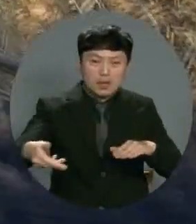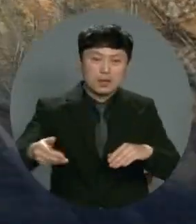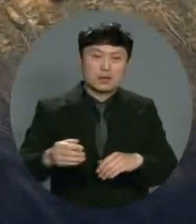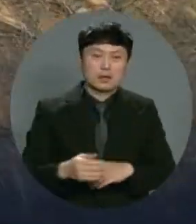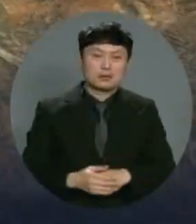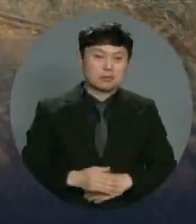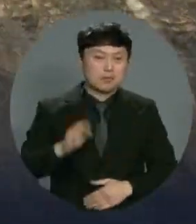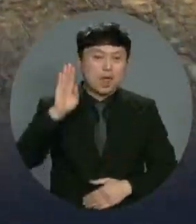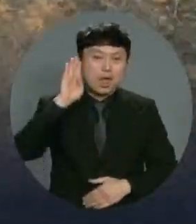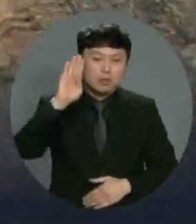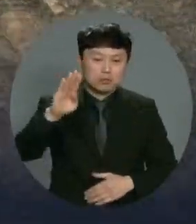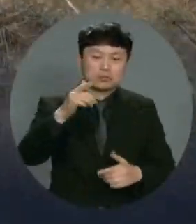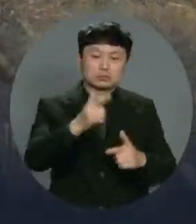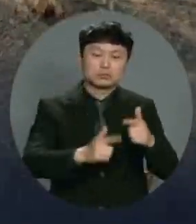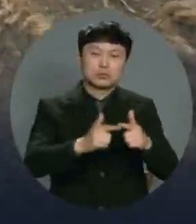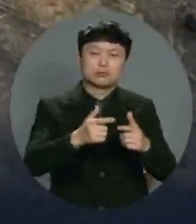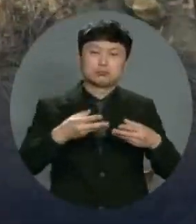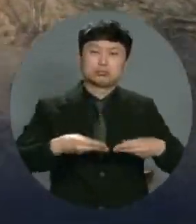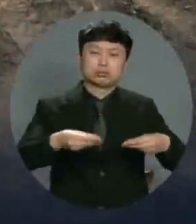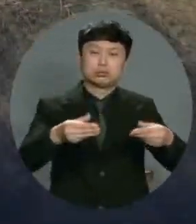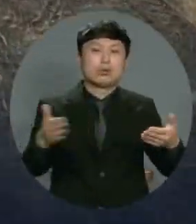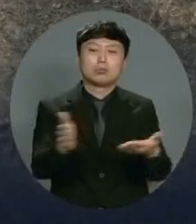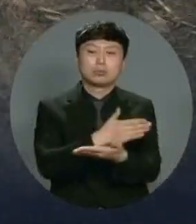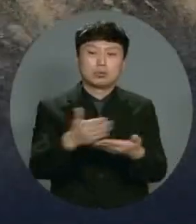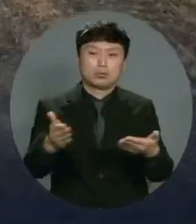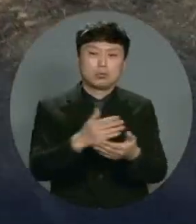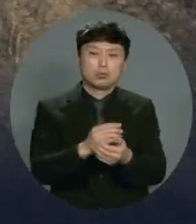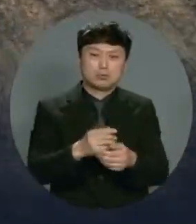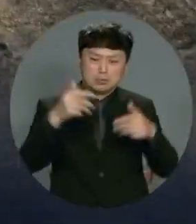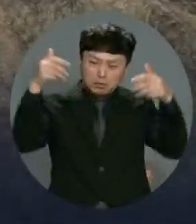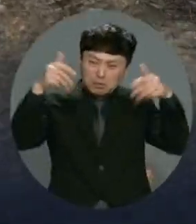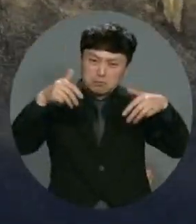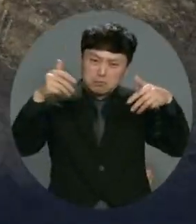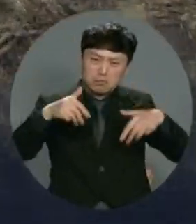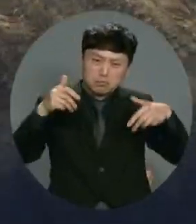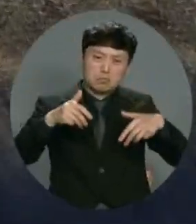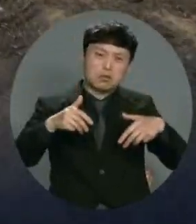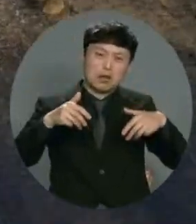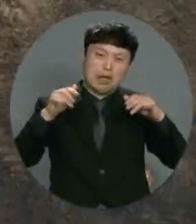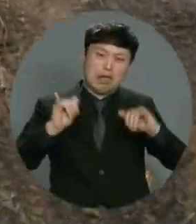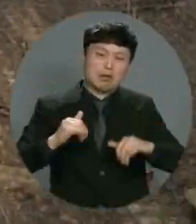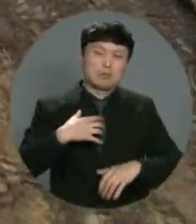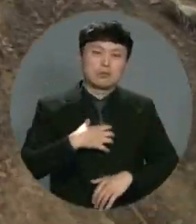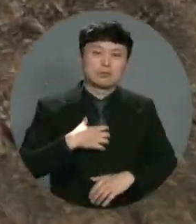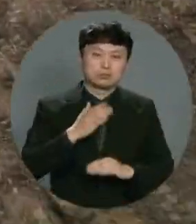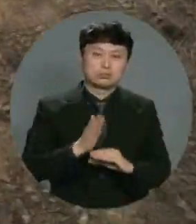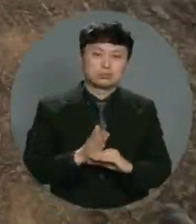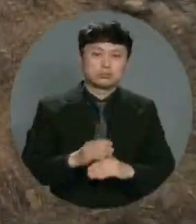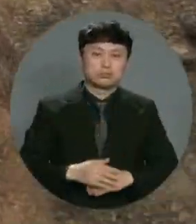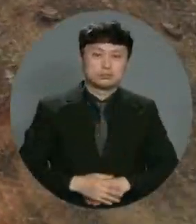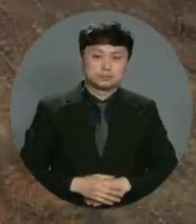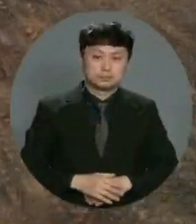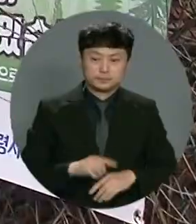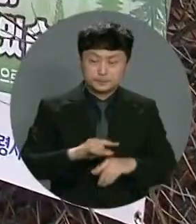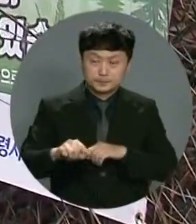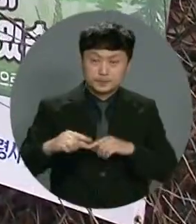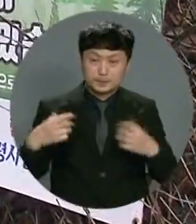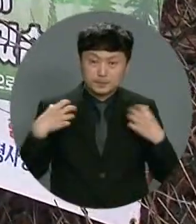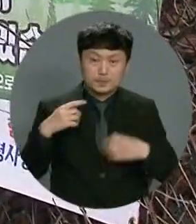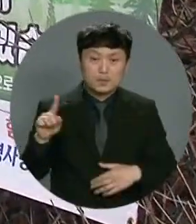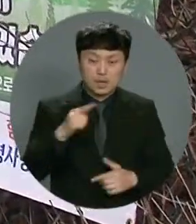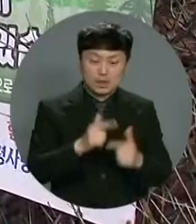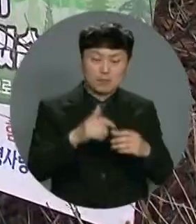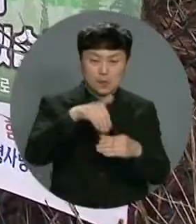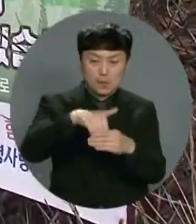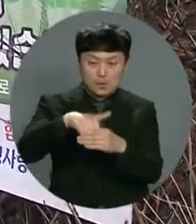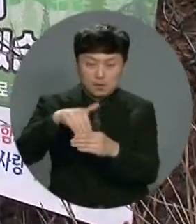이제 앞으로 이렇게 나무가 없으니까 또 진짜 비가 많이 올까 봐 걱정돼요. 지자체는 올봄에 나무를 심고